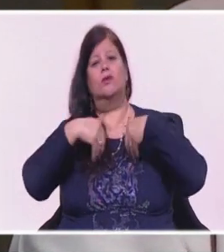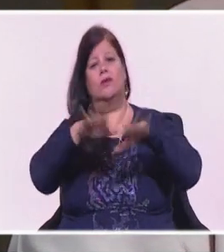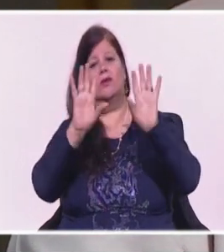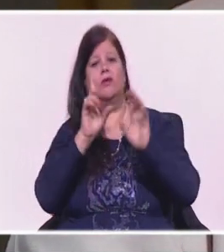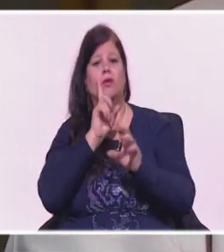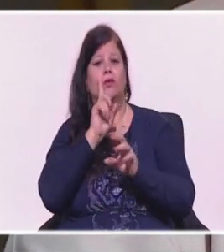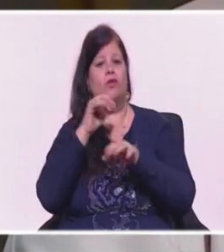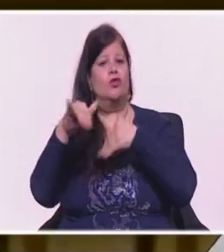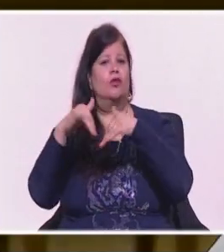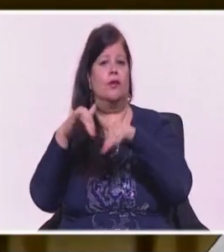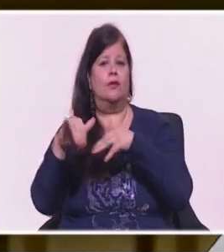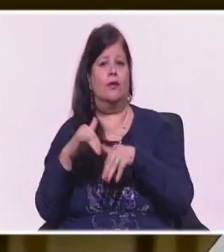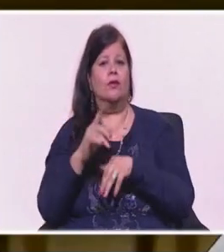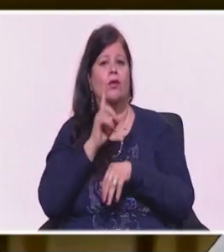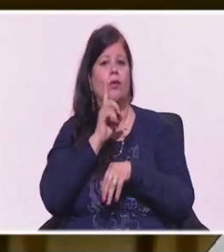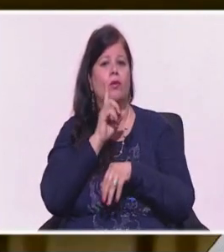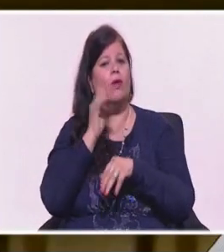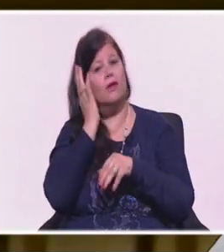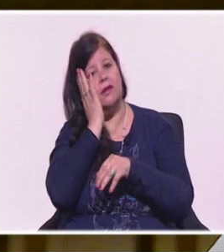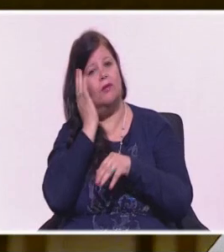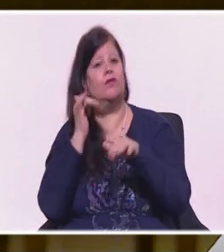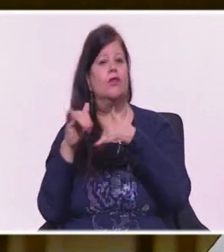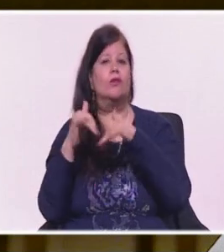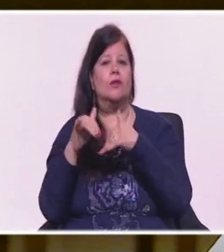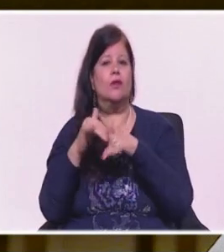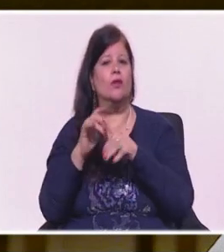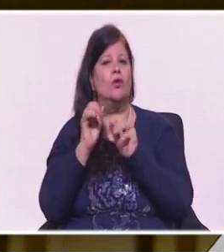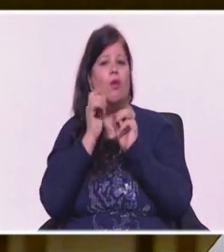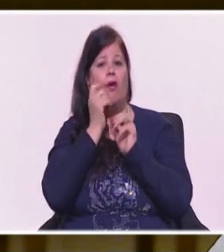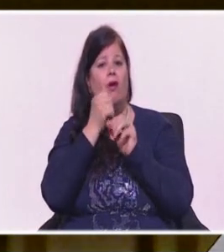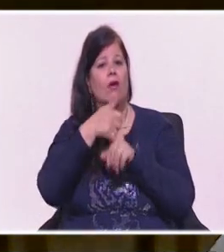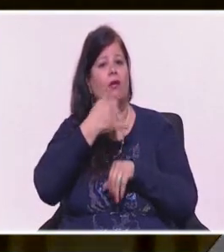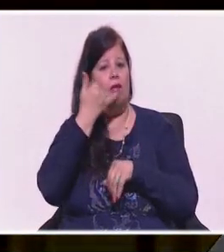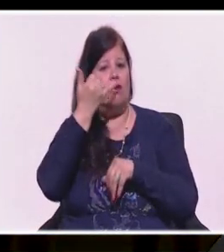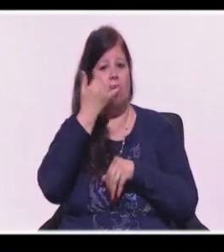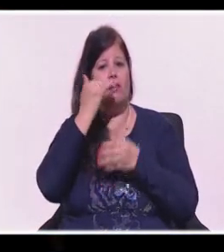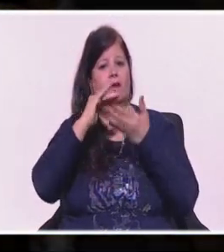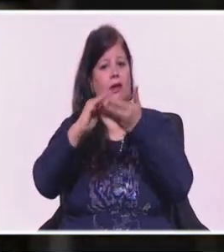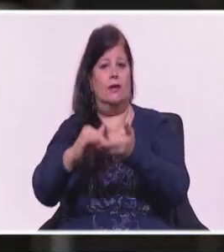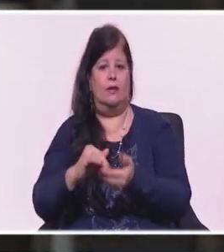في الشارع. أمك كانت بتبات في الشارع للراجل الطيب ده اللي اسمه حماده.